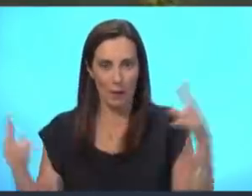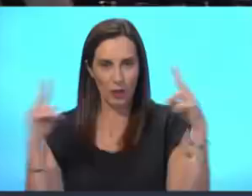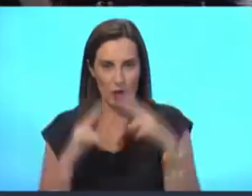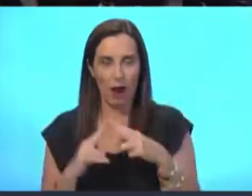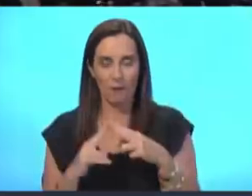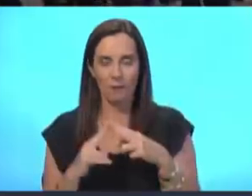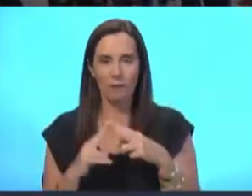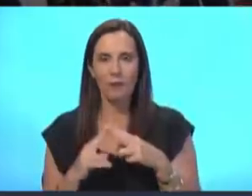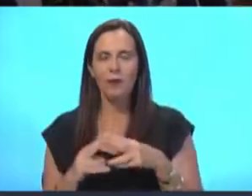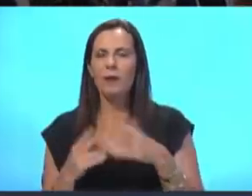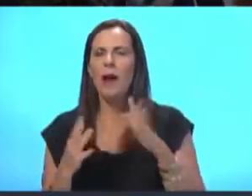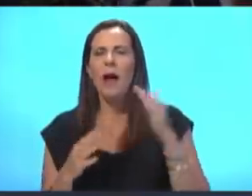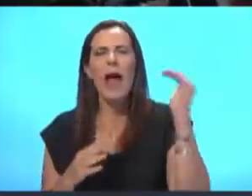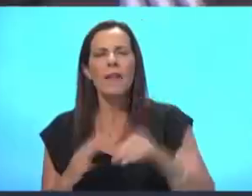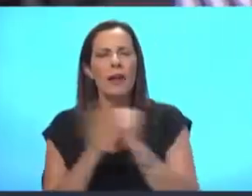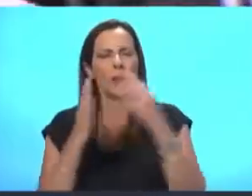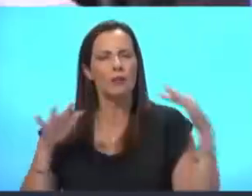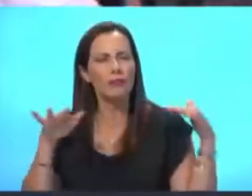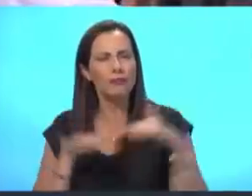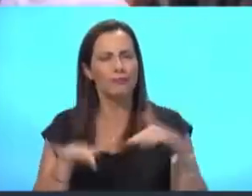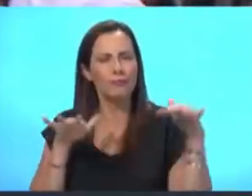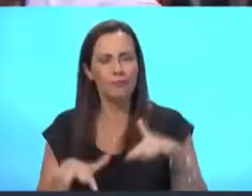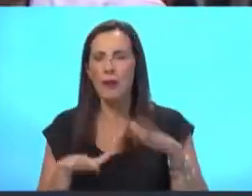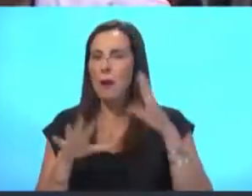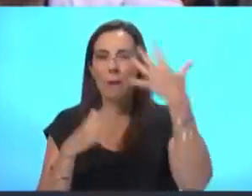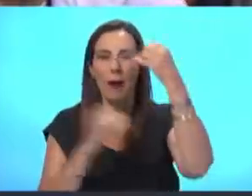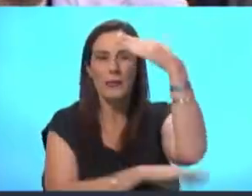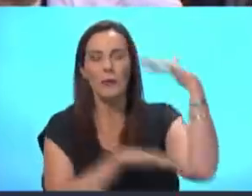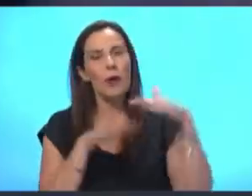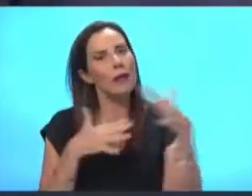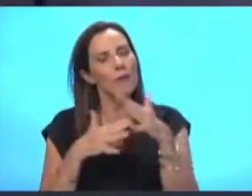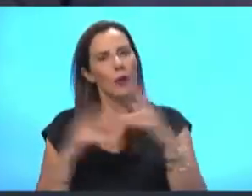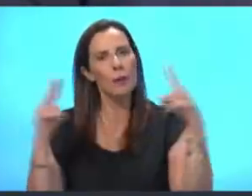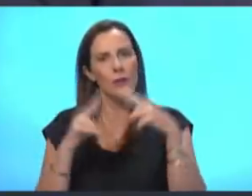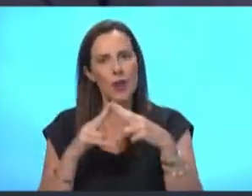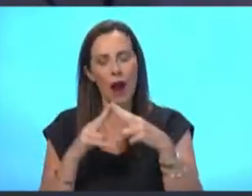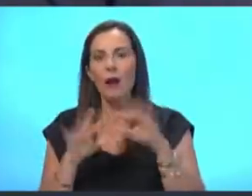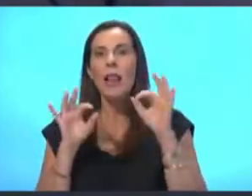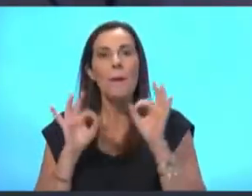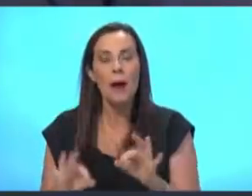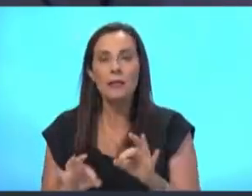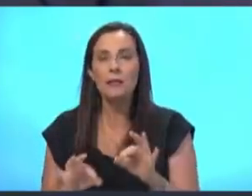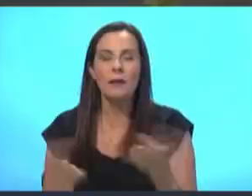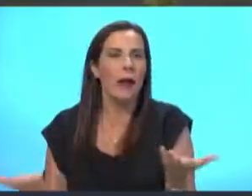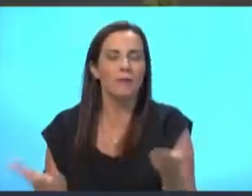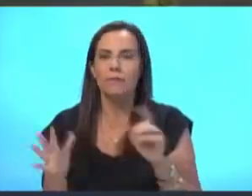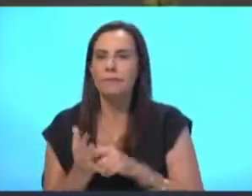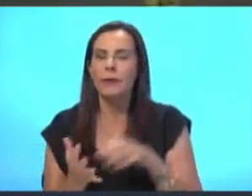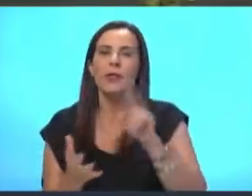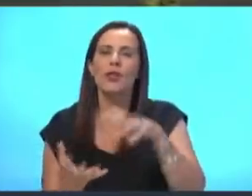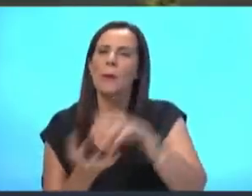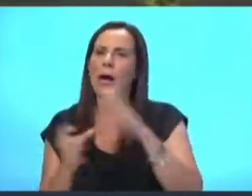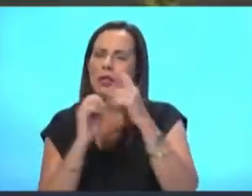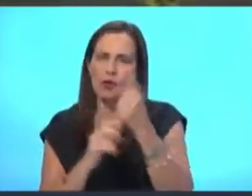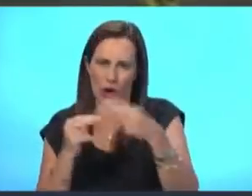התרחשותה. מאות אולי אלפי העיתונאים שהגיעו לכאן מעשרות מדינות לסקר את הפסגה, למעשה כבולים למרכז תקשורת שנמצא